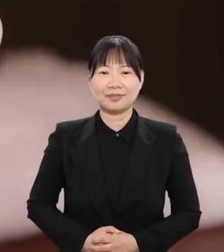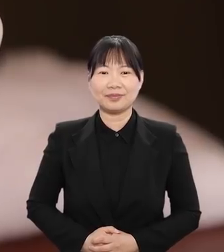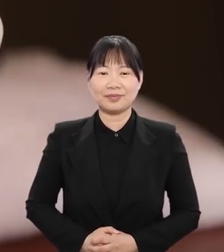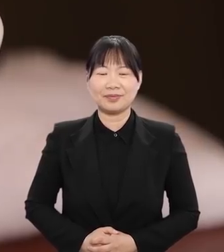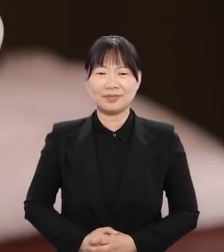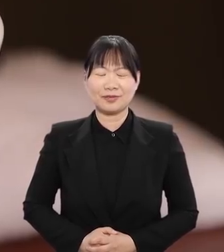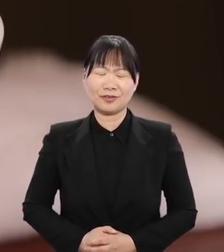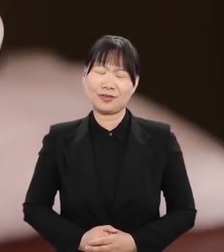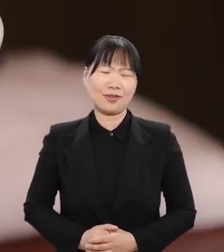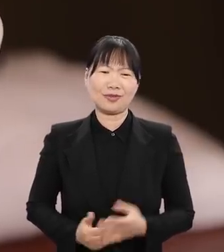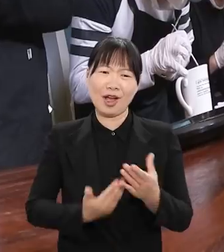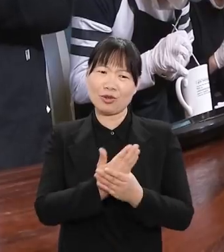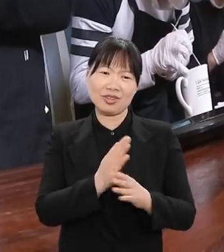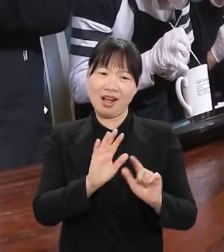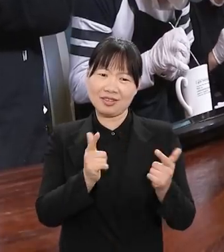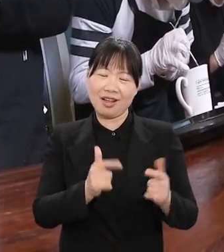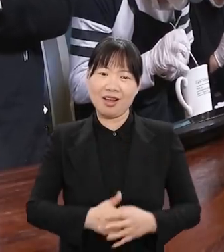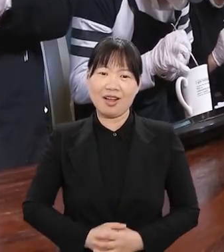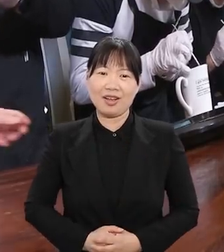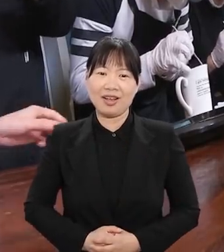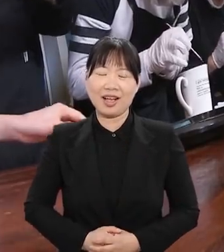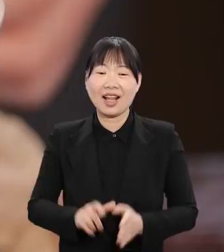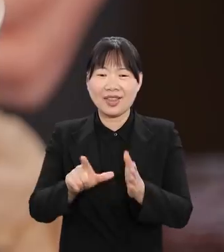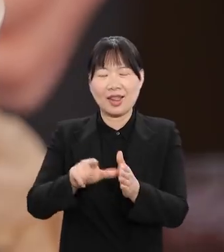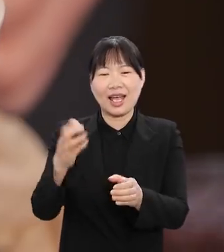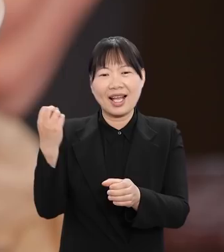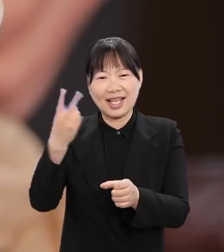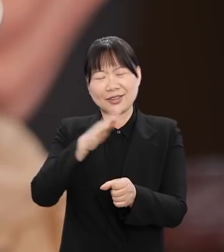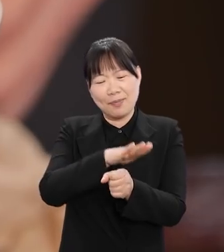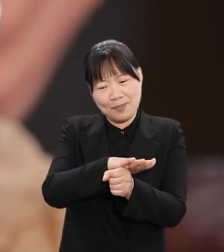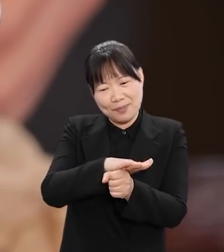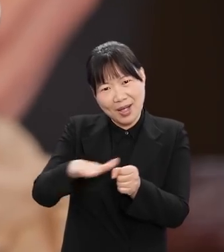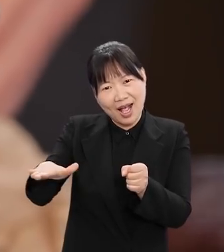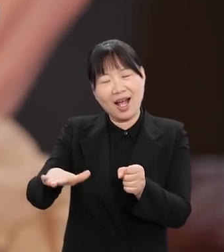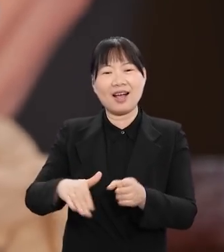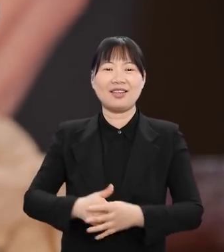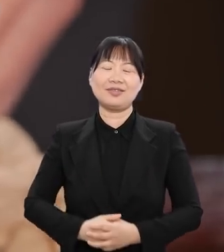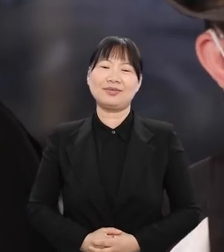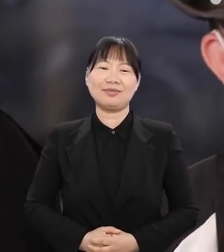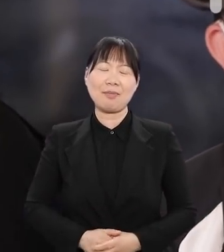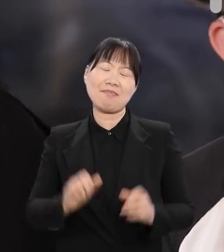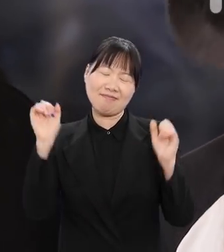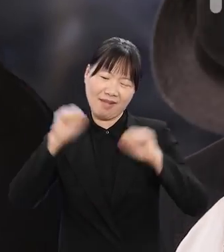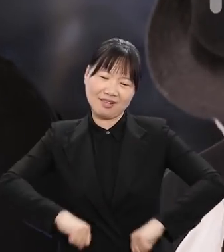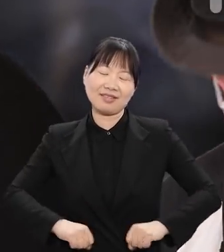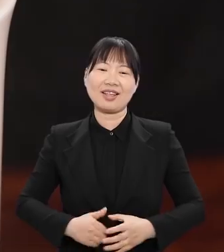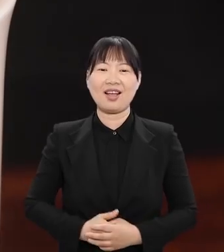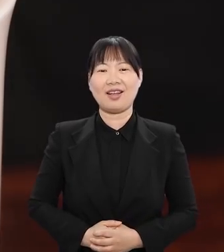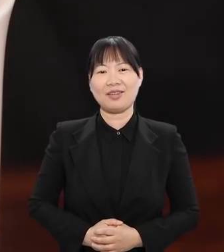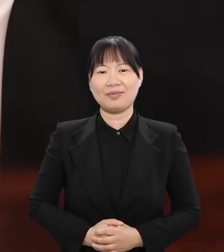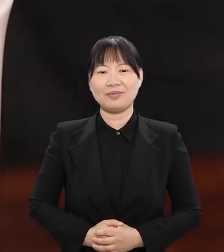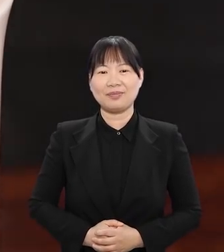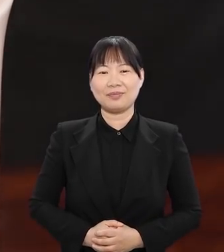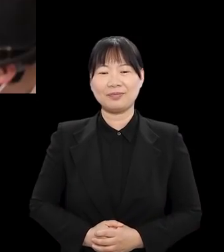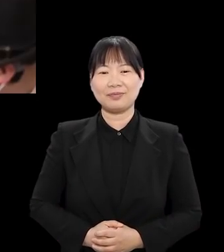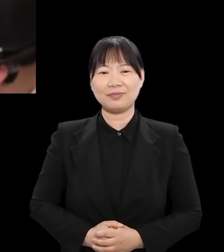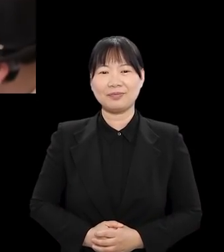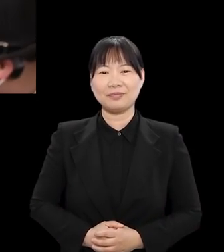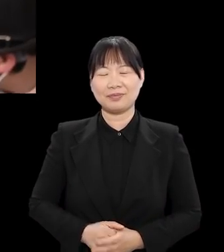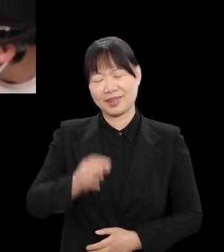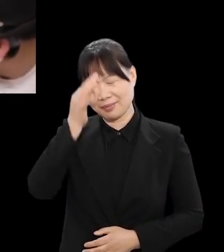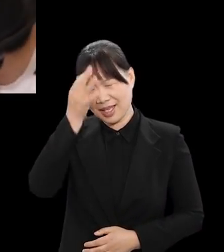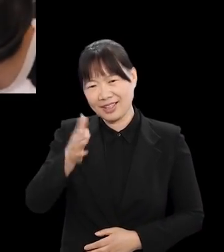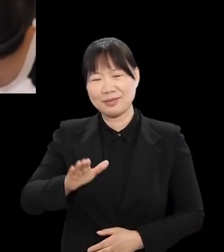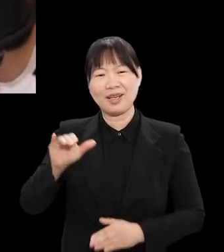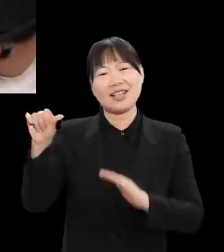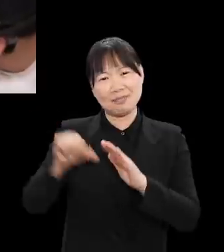아니, 이게 왜 안 나오지, 나는? 이럴 때는 네. 평탄하게 해주시고. 예. 아, 망했다.